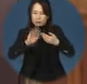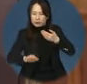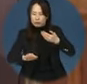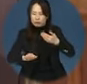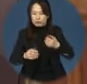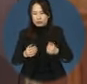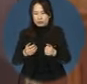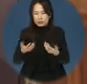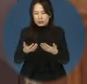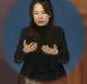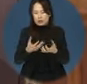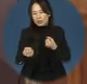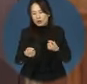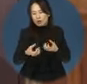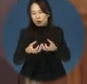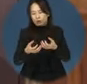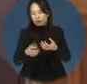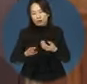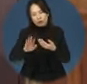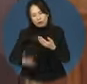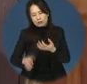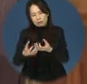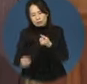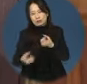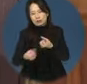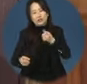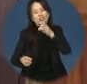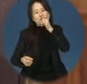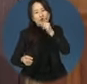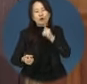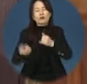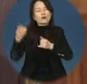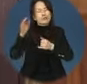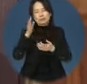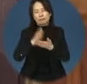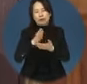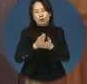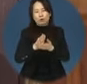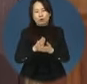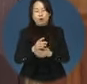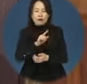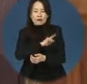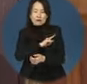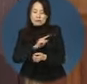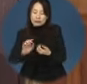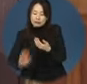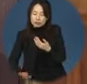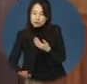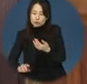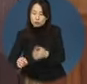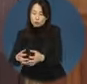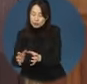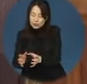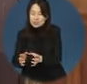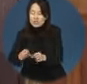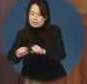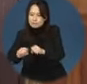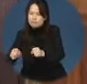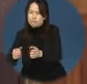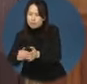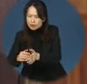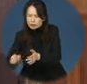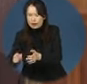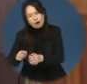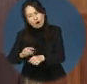줬는데 그렇게 해서는 안되고 원칙이 가장 낮은 기가 또 가까이 있는 기간이 일을 다하고 그래야죠